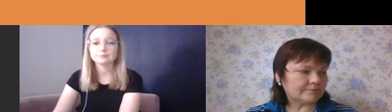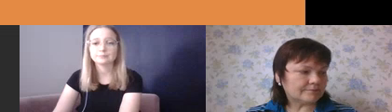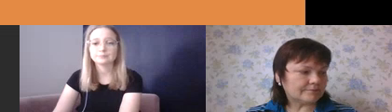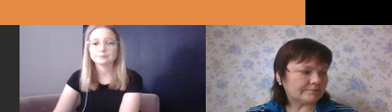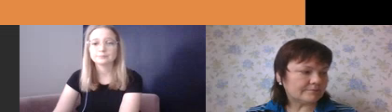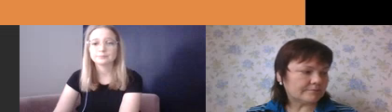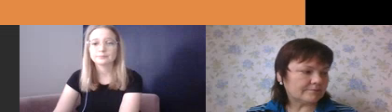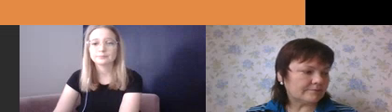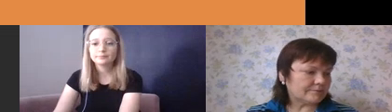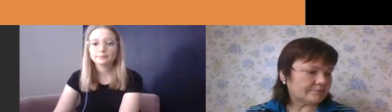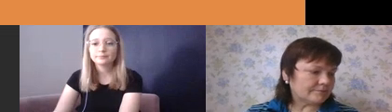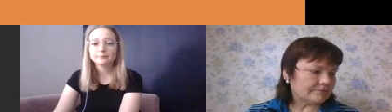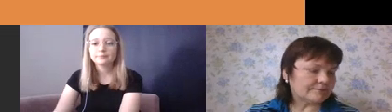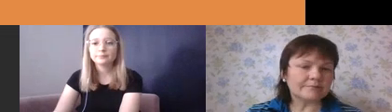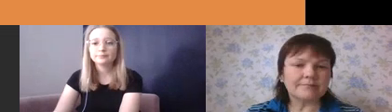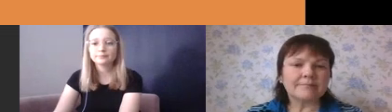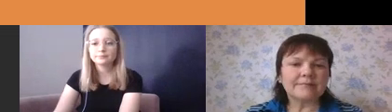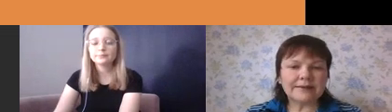uurida.